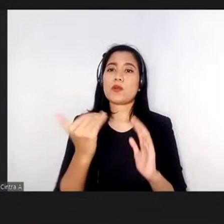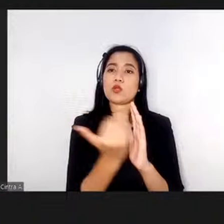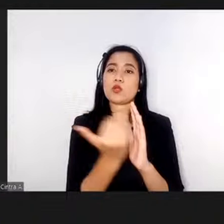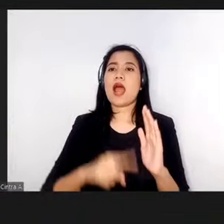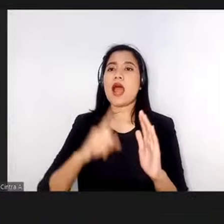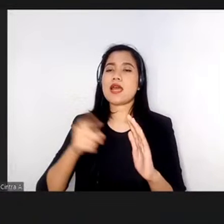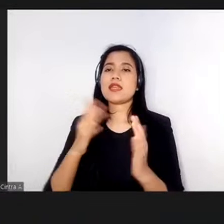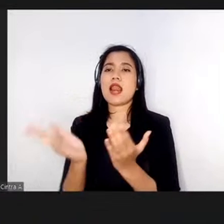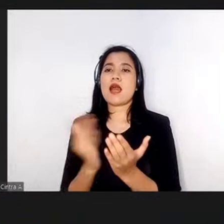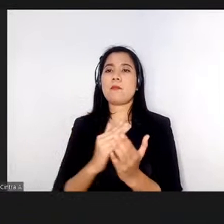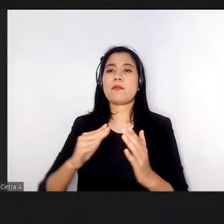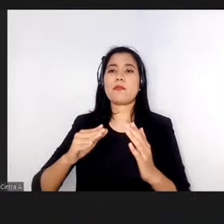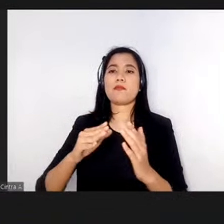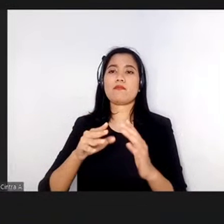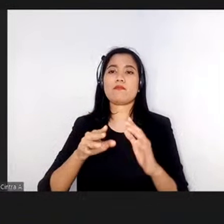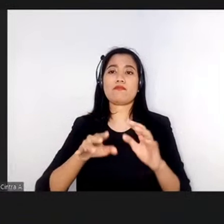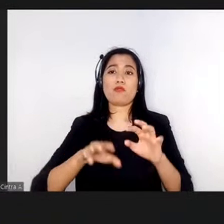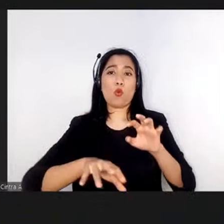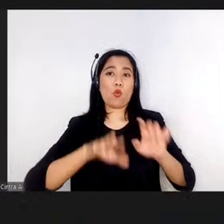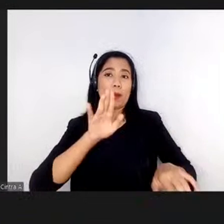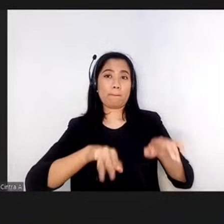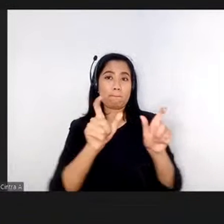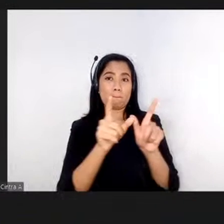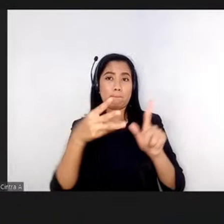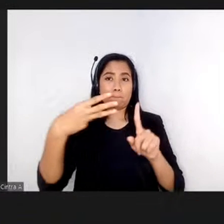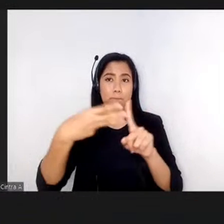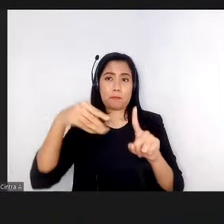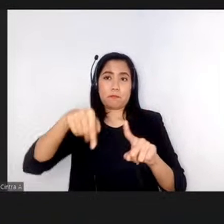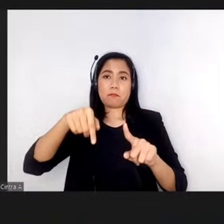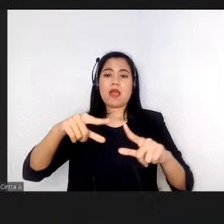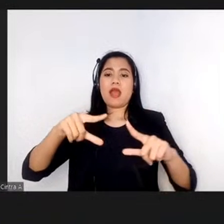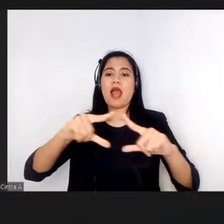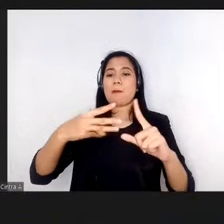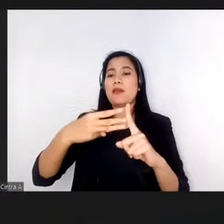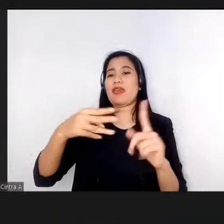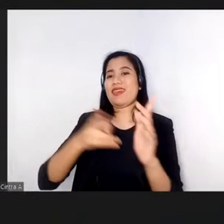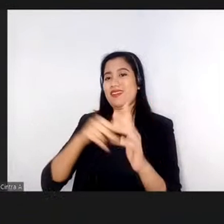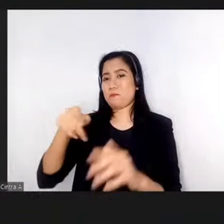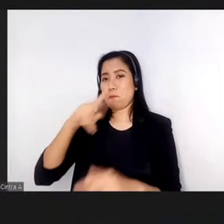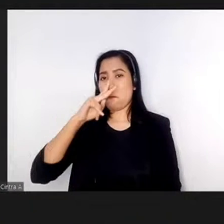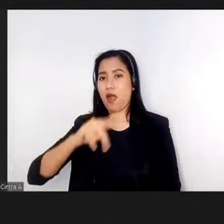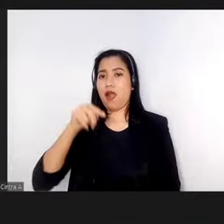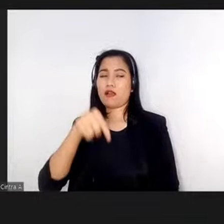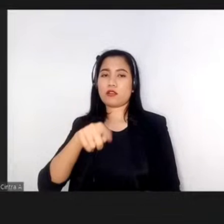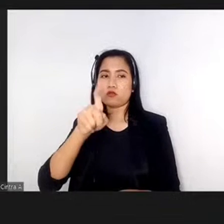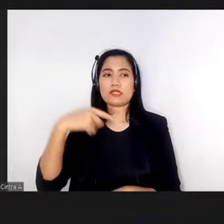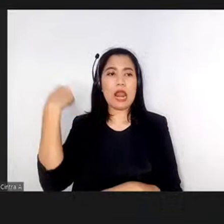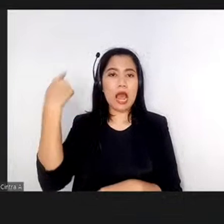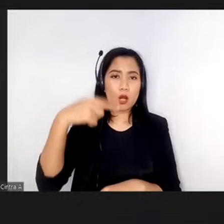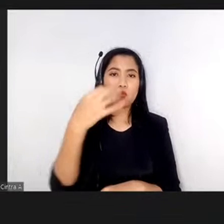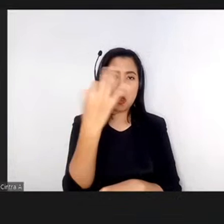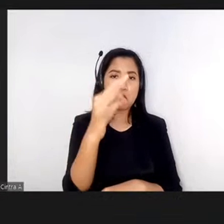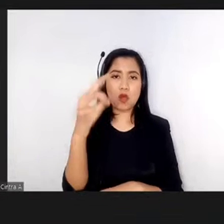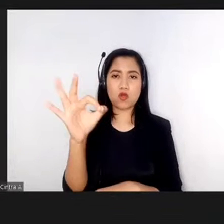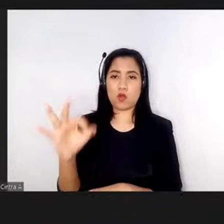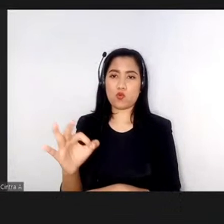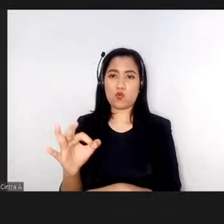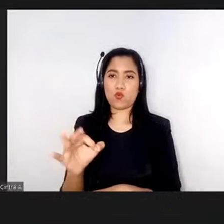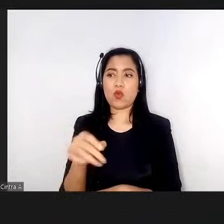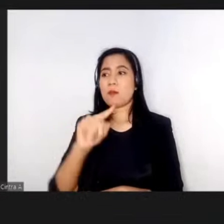itu selalu diperbarui setiap saat dan yang kedua Langkah kedua juga langkah yang penting adalah untuk implementasinya